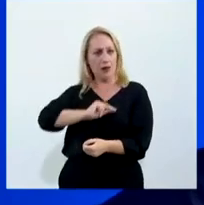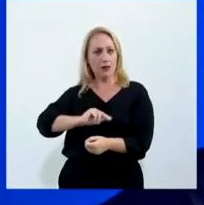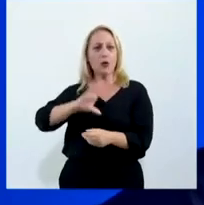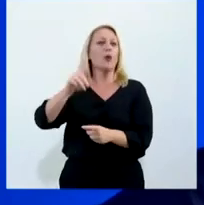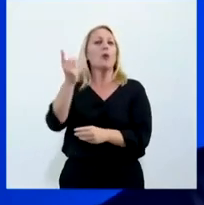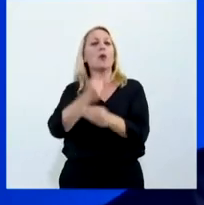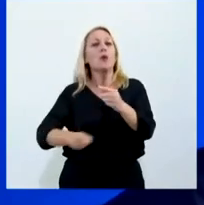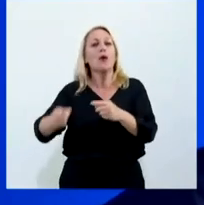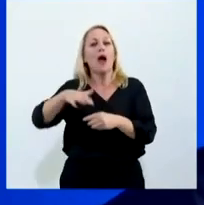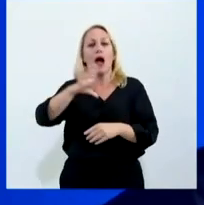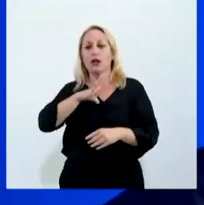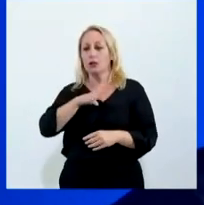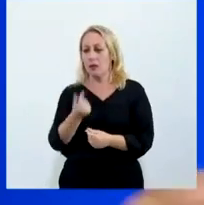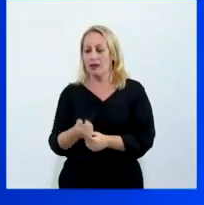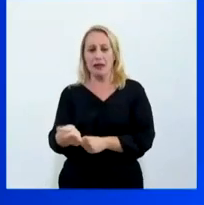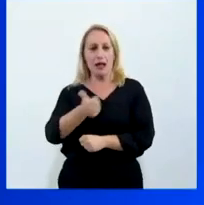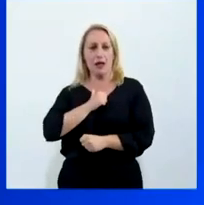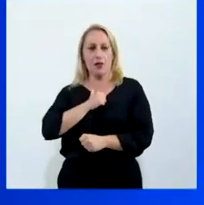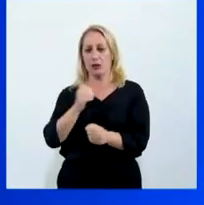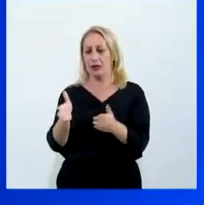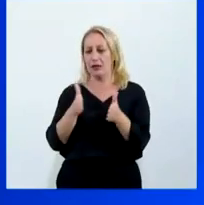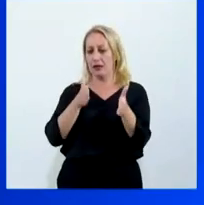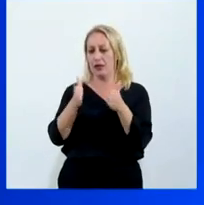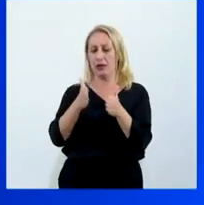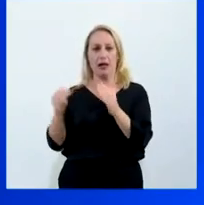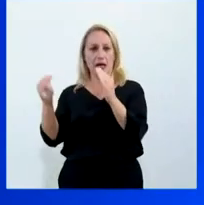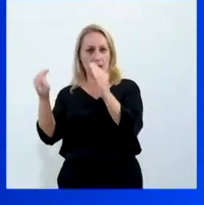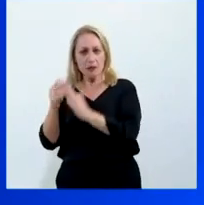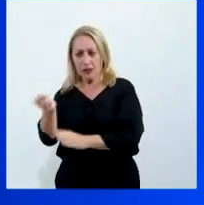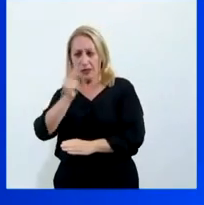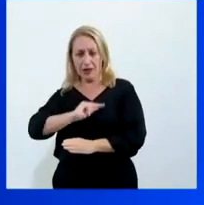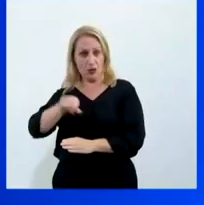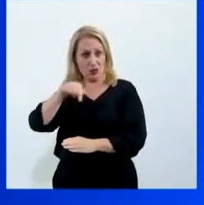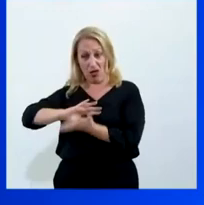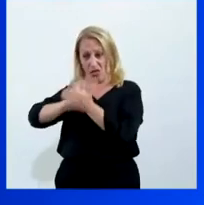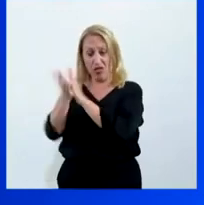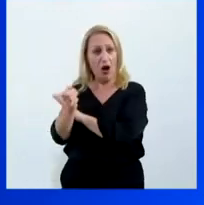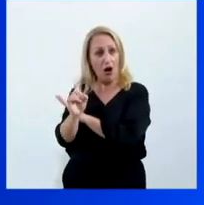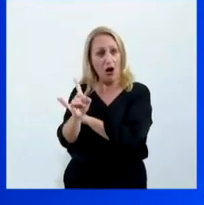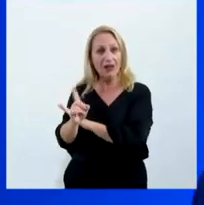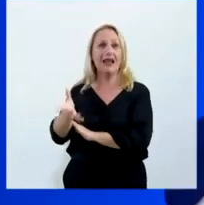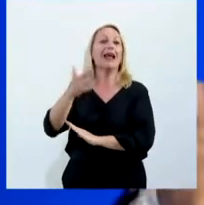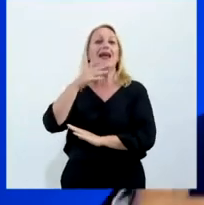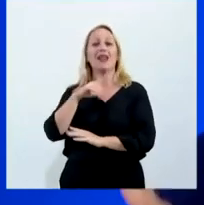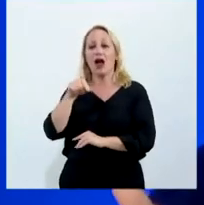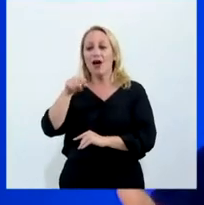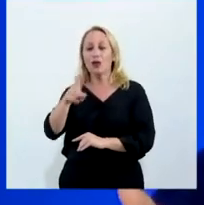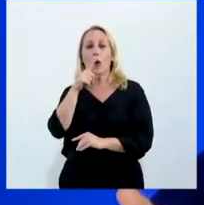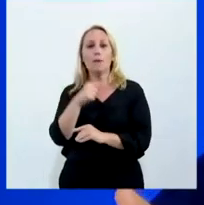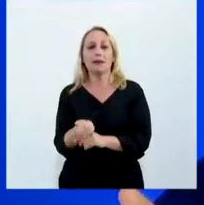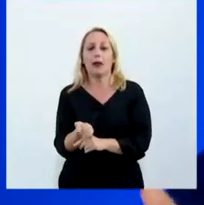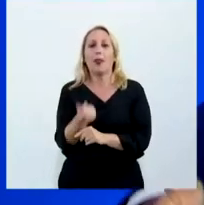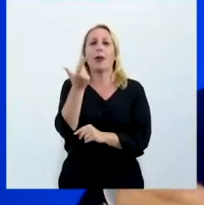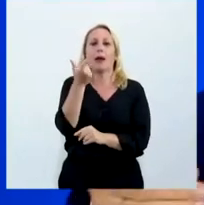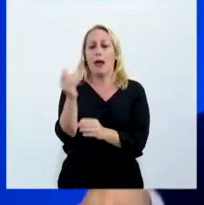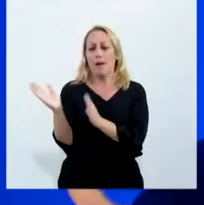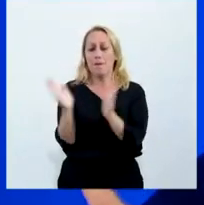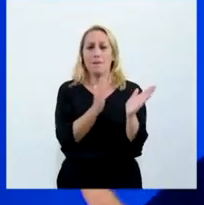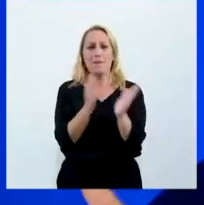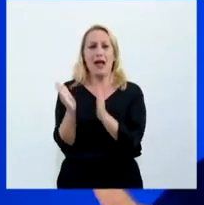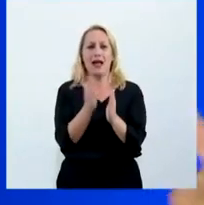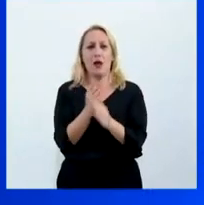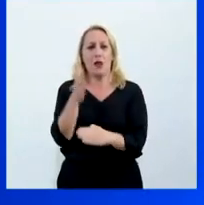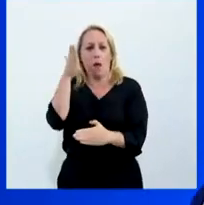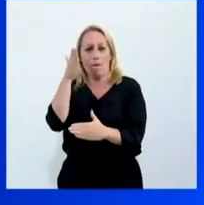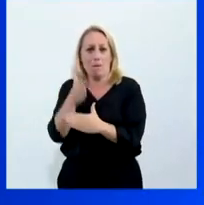τους ιδιοκτήτες ακινήτων. Δεν θέλουμε όμως ο θεσμός του Airbnb, ο οποίος είναι ένας θεσμός βραχυχρόνιας μίσθωσης, να